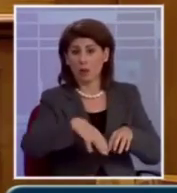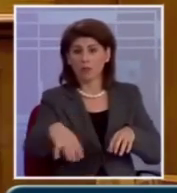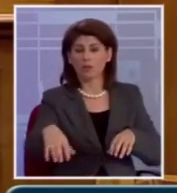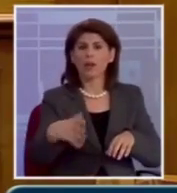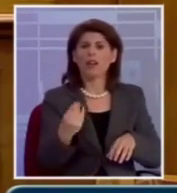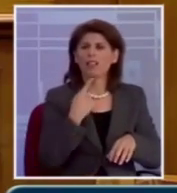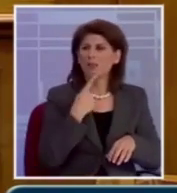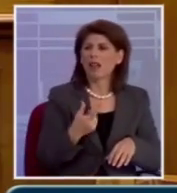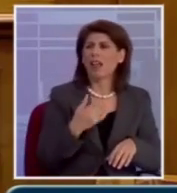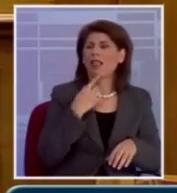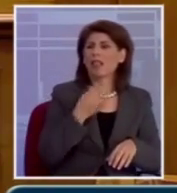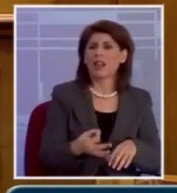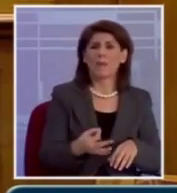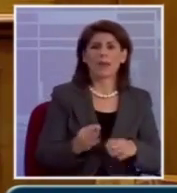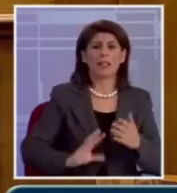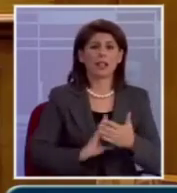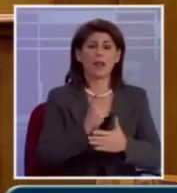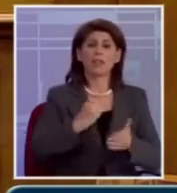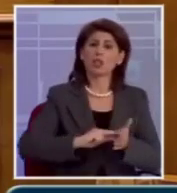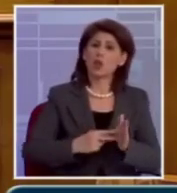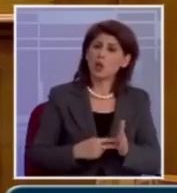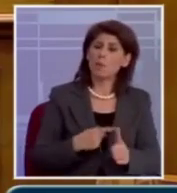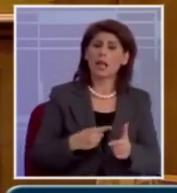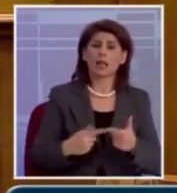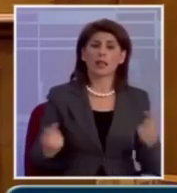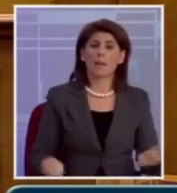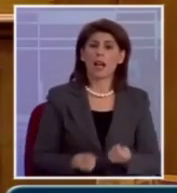ότι δεν μιλάμε για την ανάπτυξη οικονομίας,